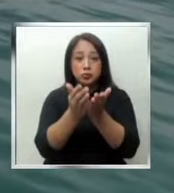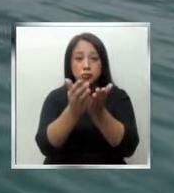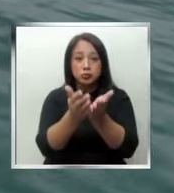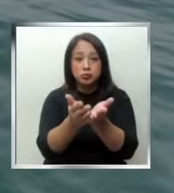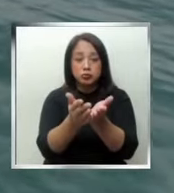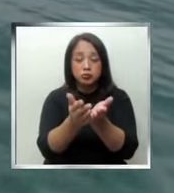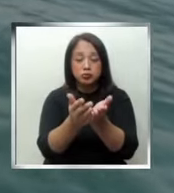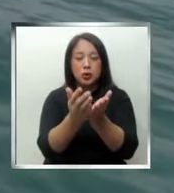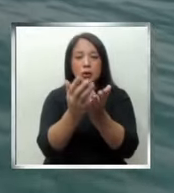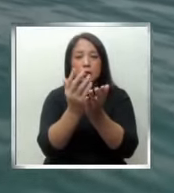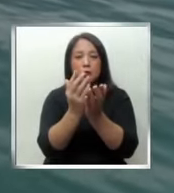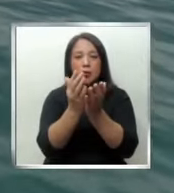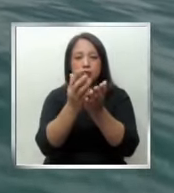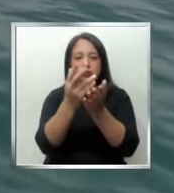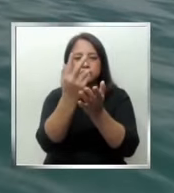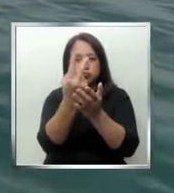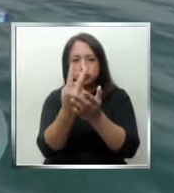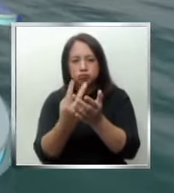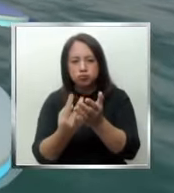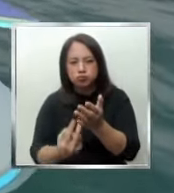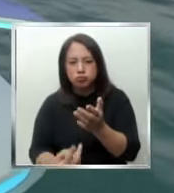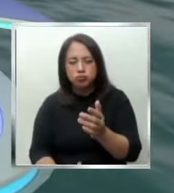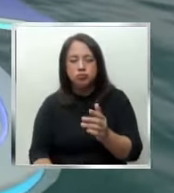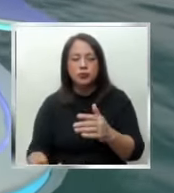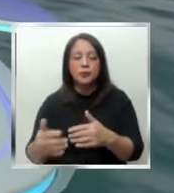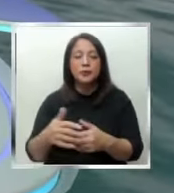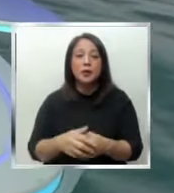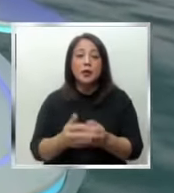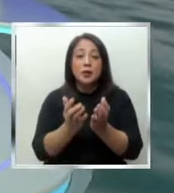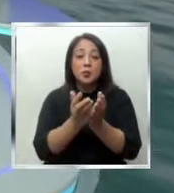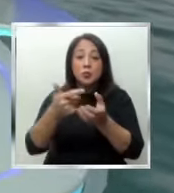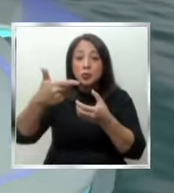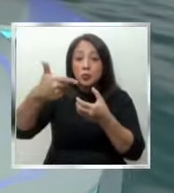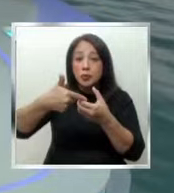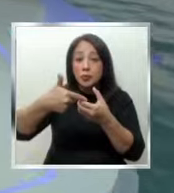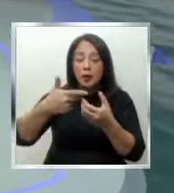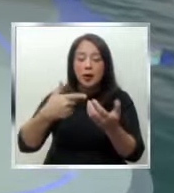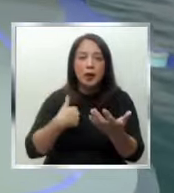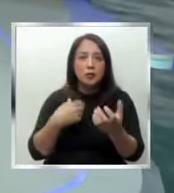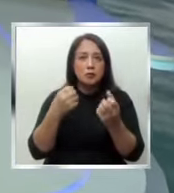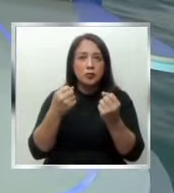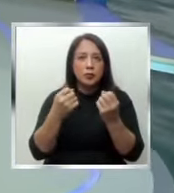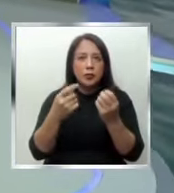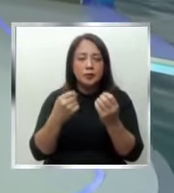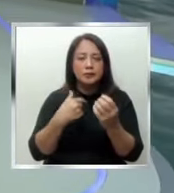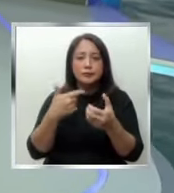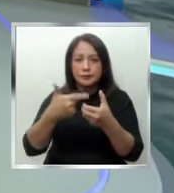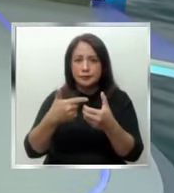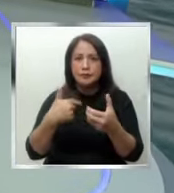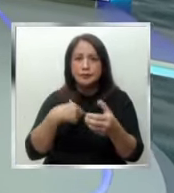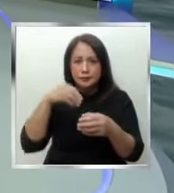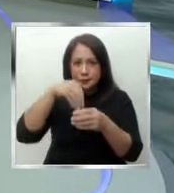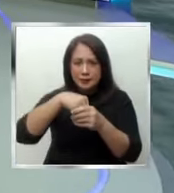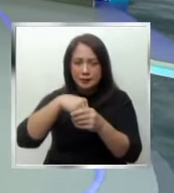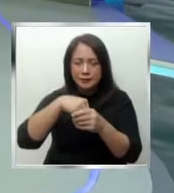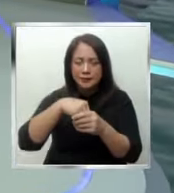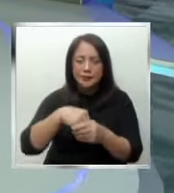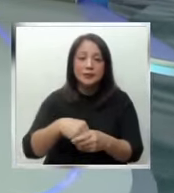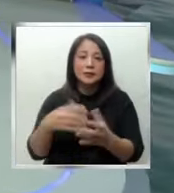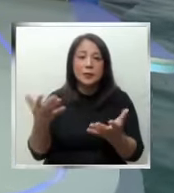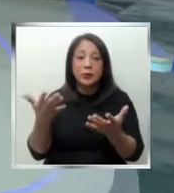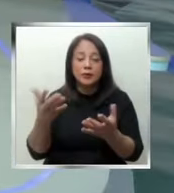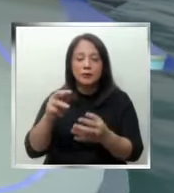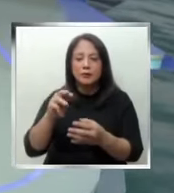oil tanker na may kargang walong da litrong industrial fuel oil Bukod sa pinangangambahang